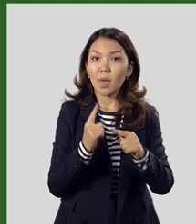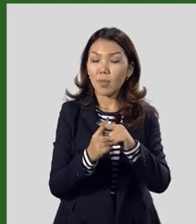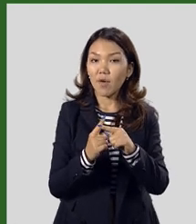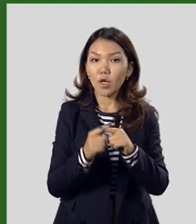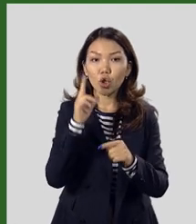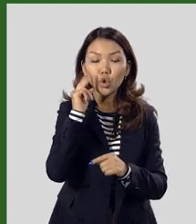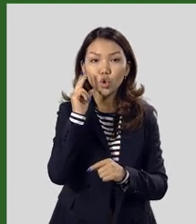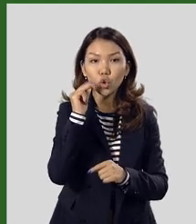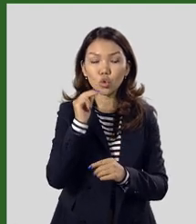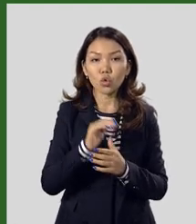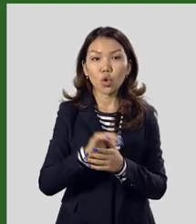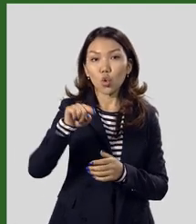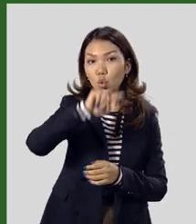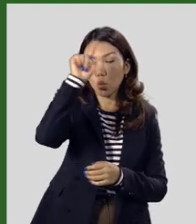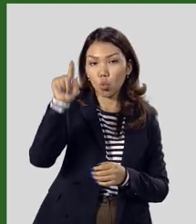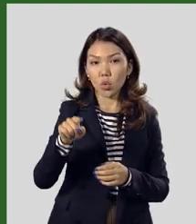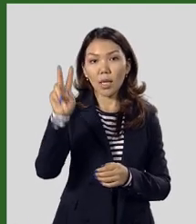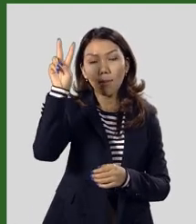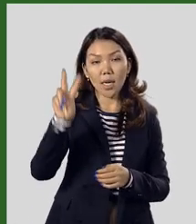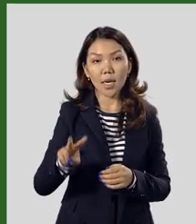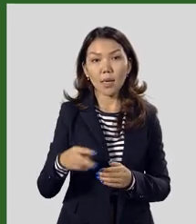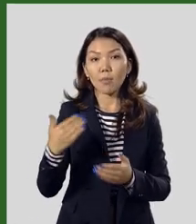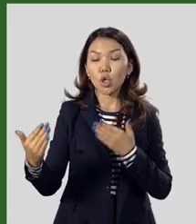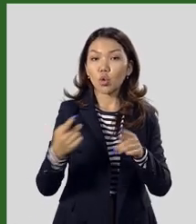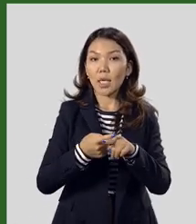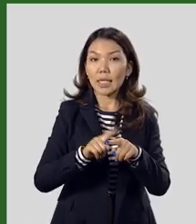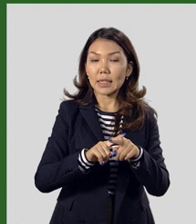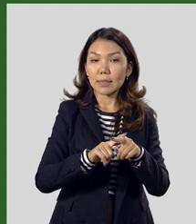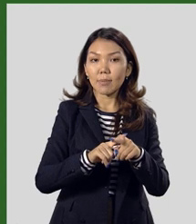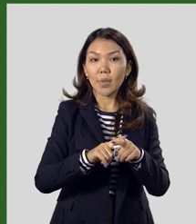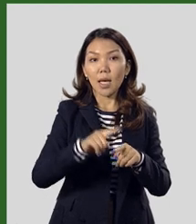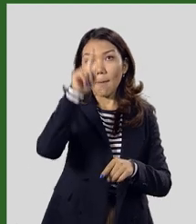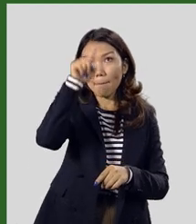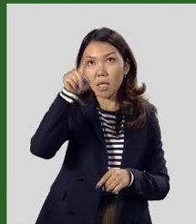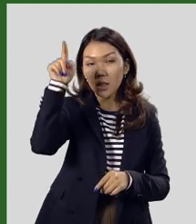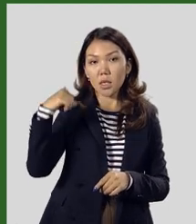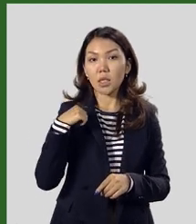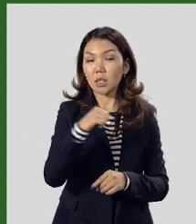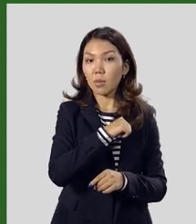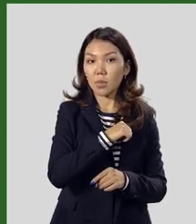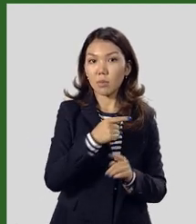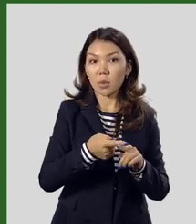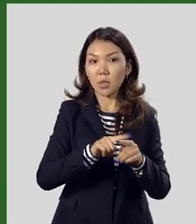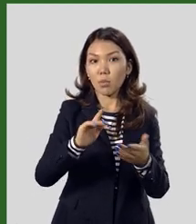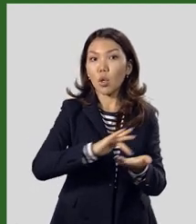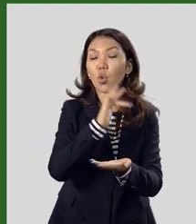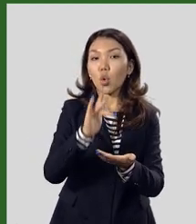дуги параллели между этим меридианом и самим пунктом. Например,